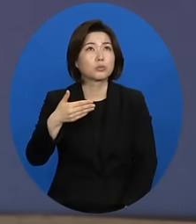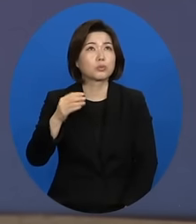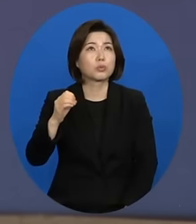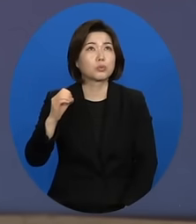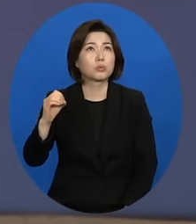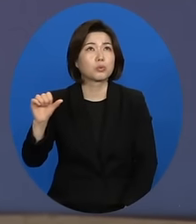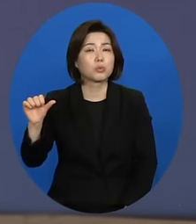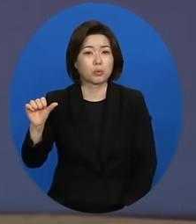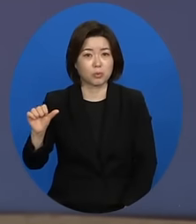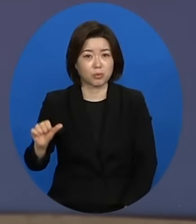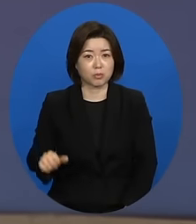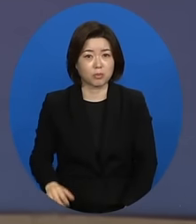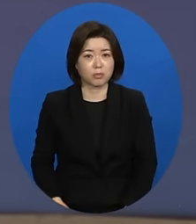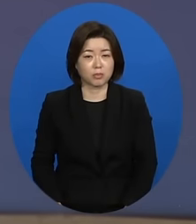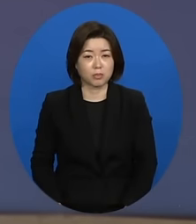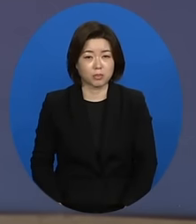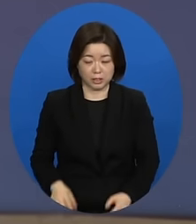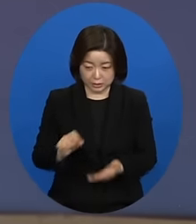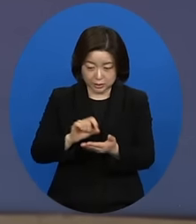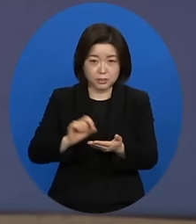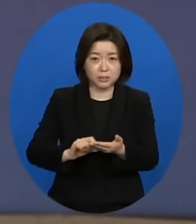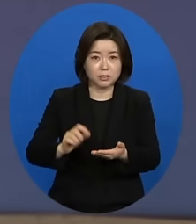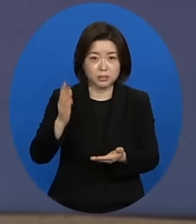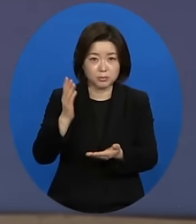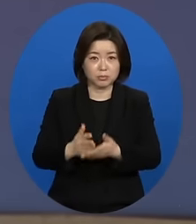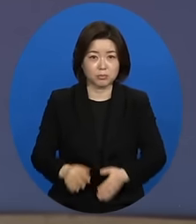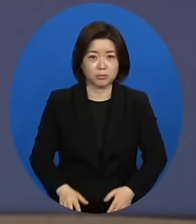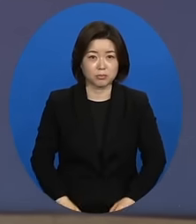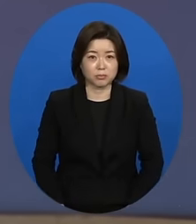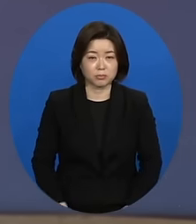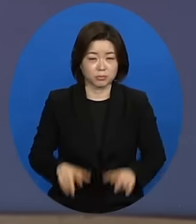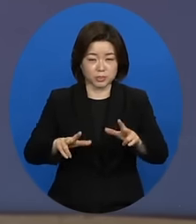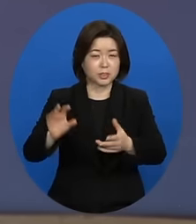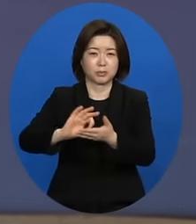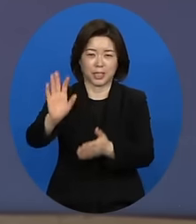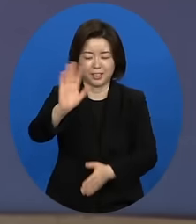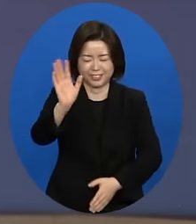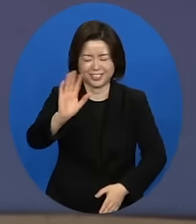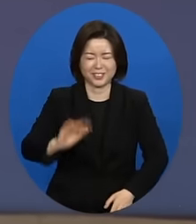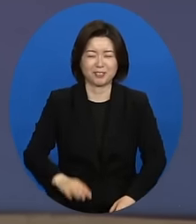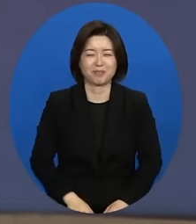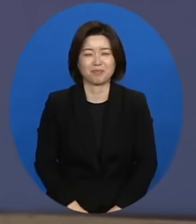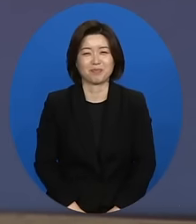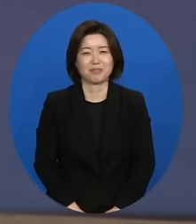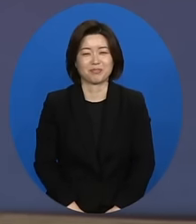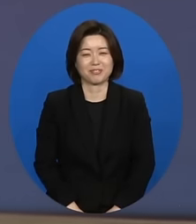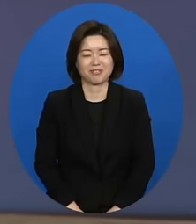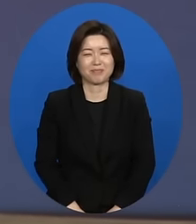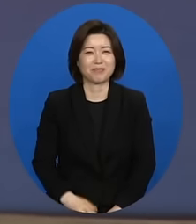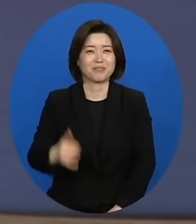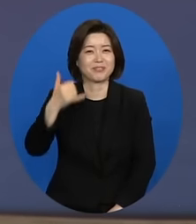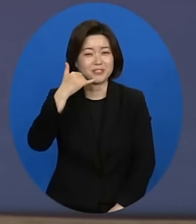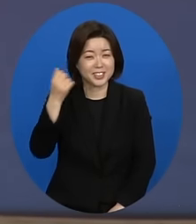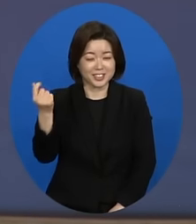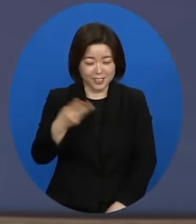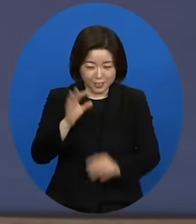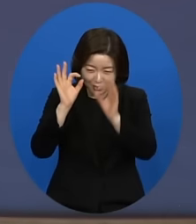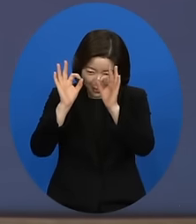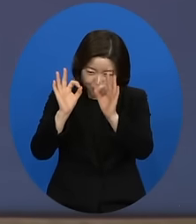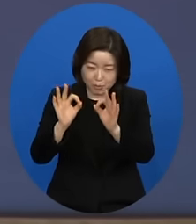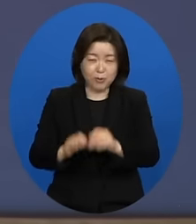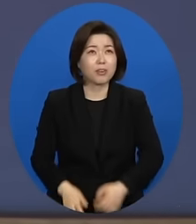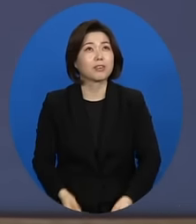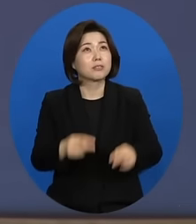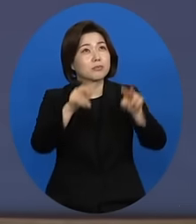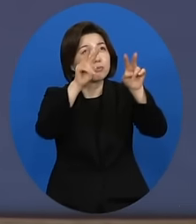9005 이거 쓰지 마세요. 이거 안, 지금 안 쓰는 거니까. 그 번호를 보고 전화를